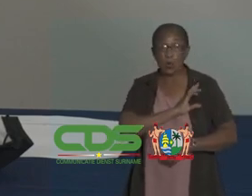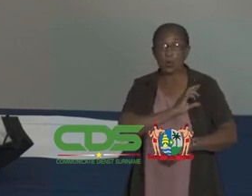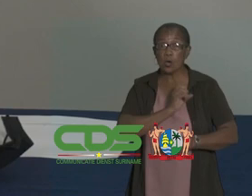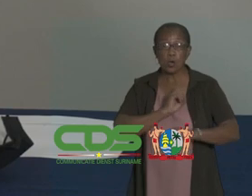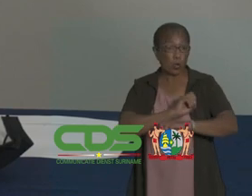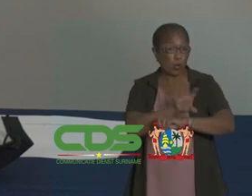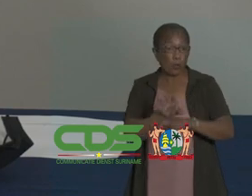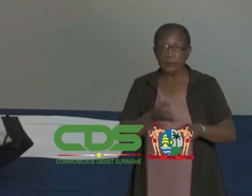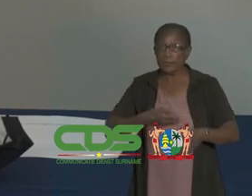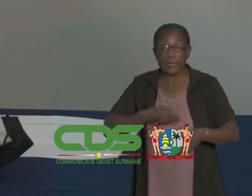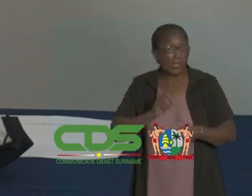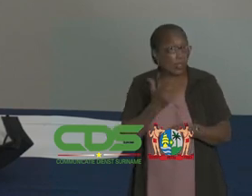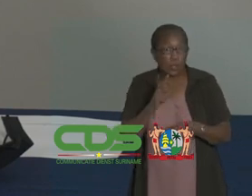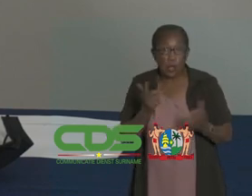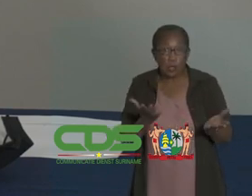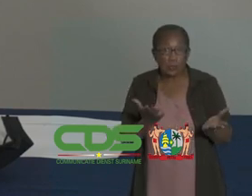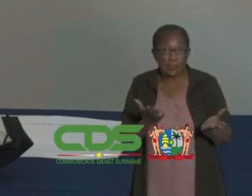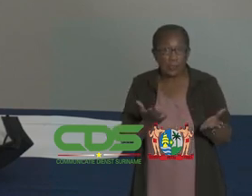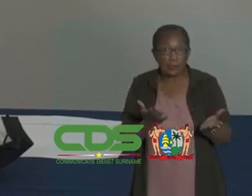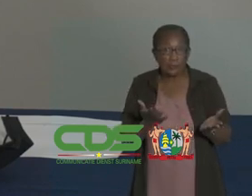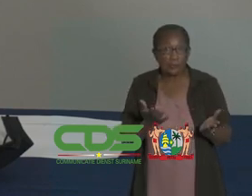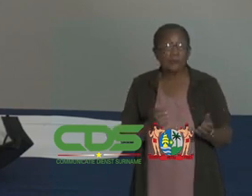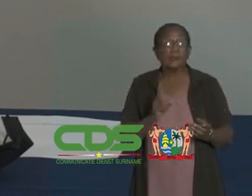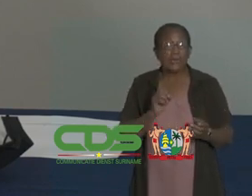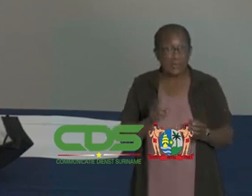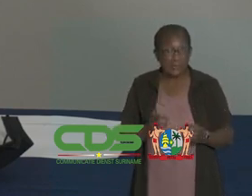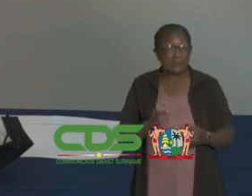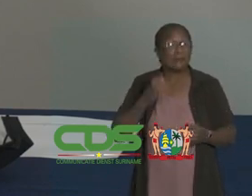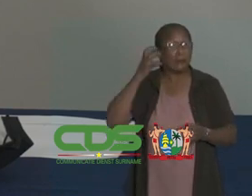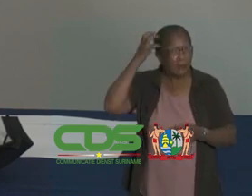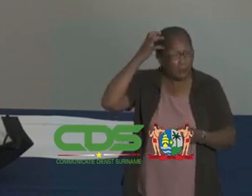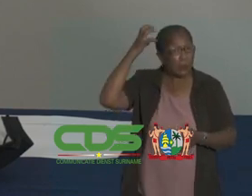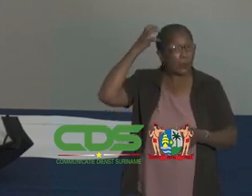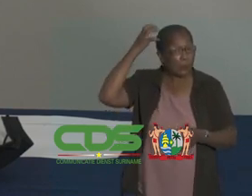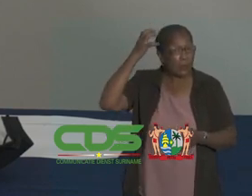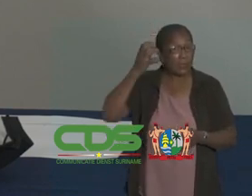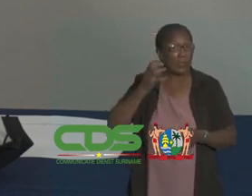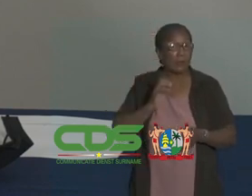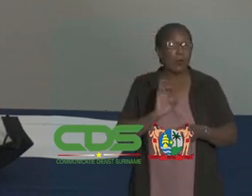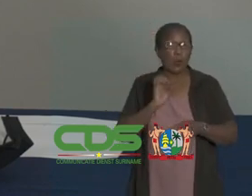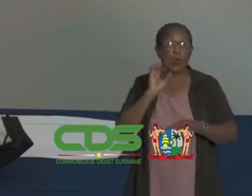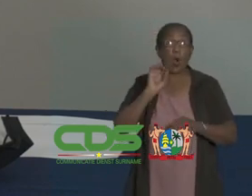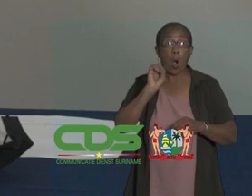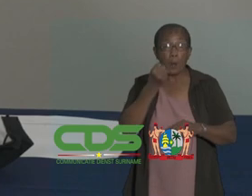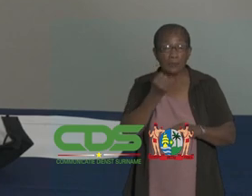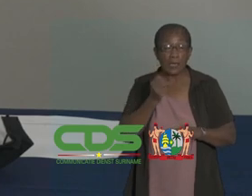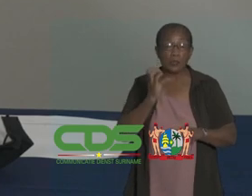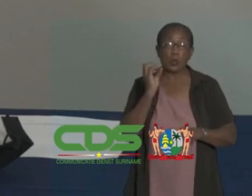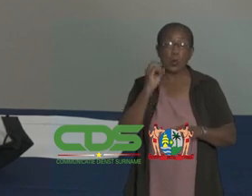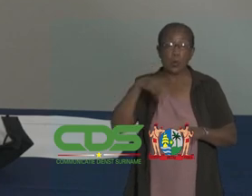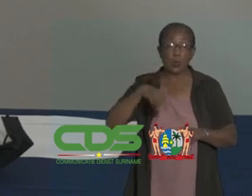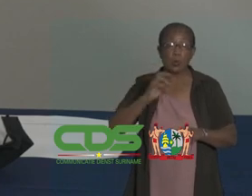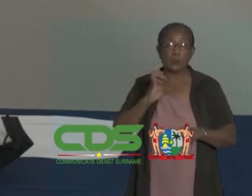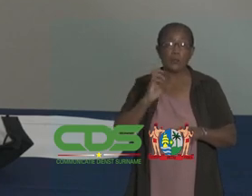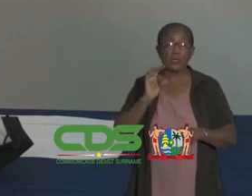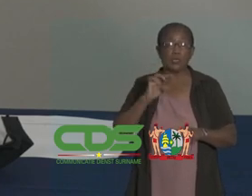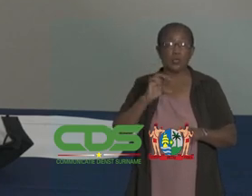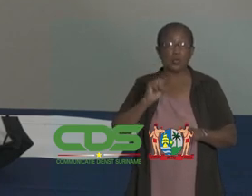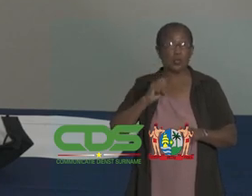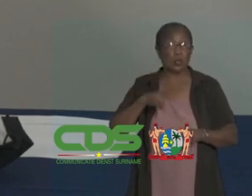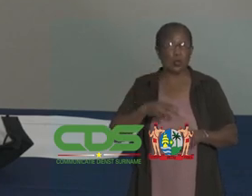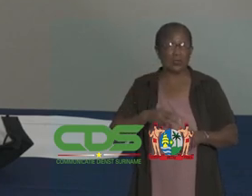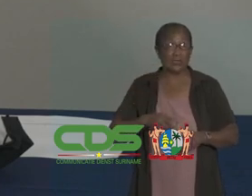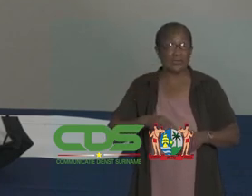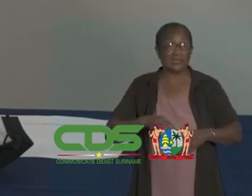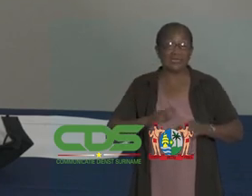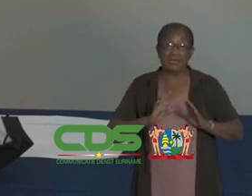zijn, lopen het grootste risico van Omicron. Want zoals ik al zei, Omicron is niet een milde